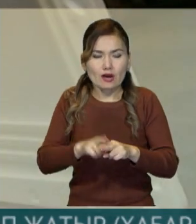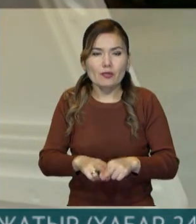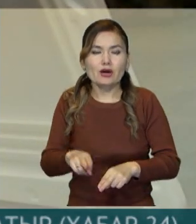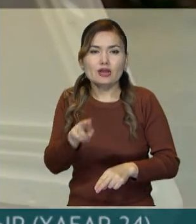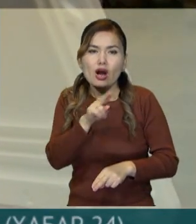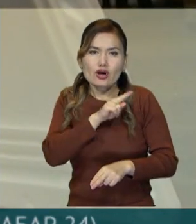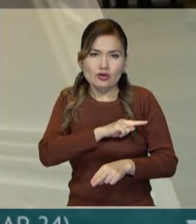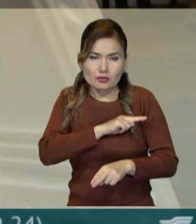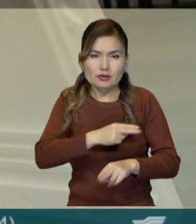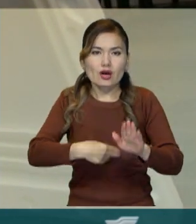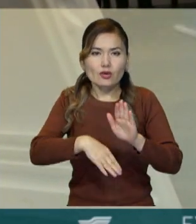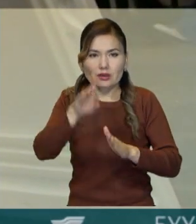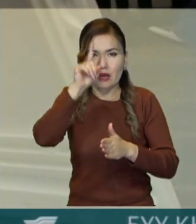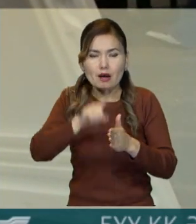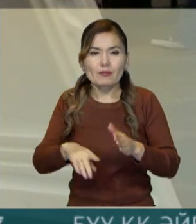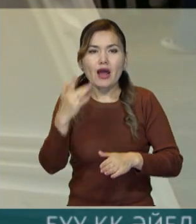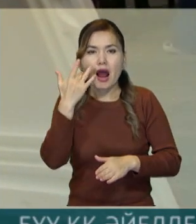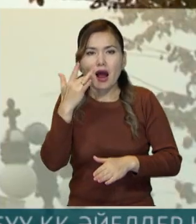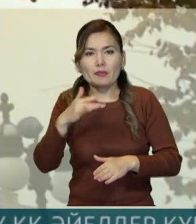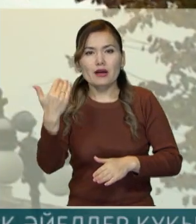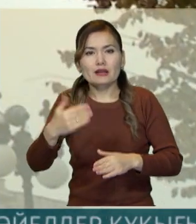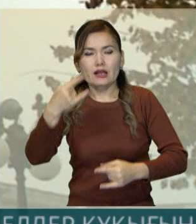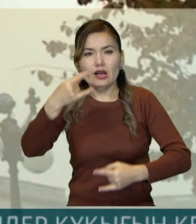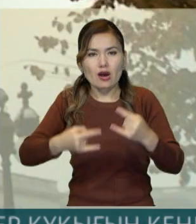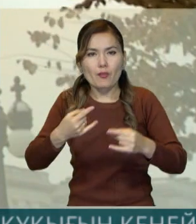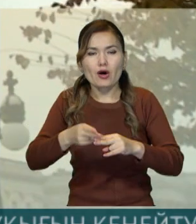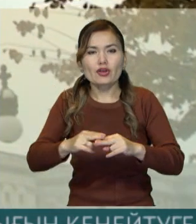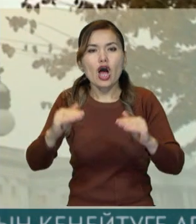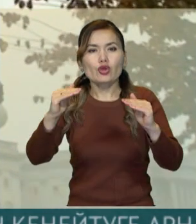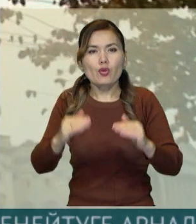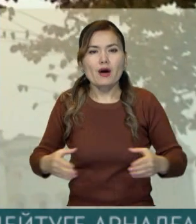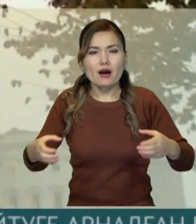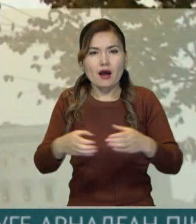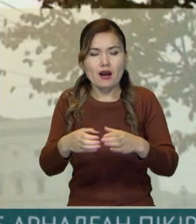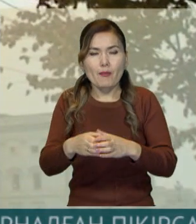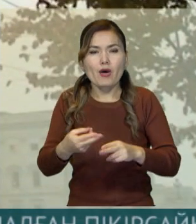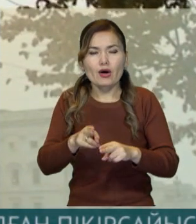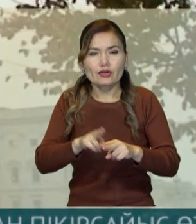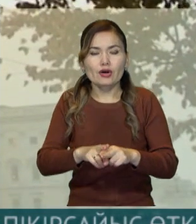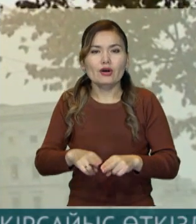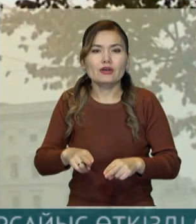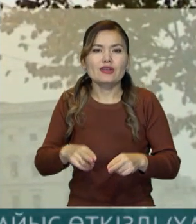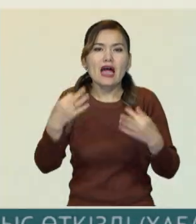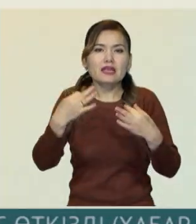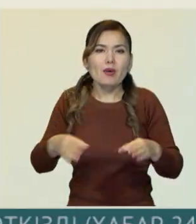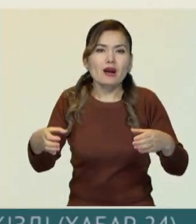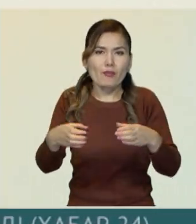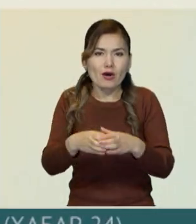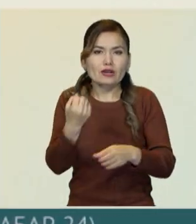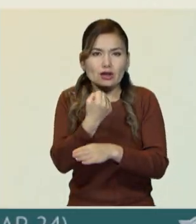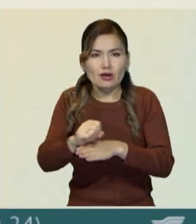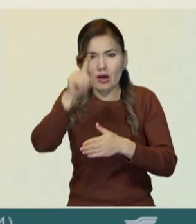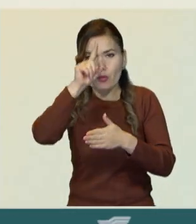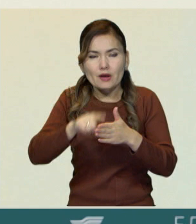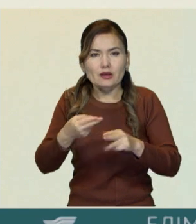асығалшысынан түседі дейді. Дегенмен америкалық телеарналар төменгі палатада демократтар көпшілік орынға ие болады деп болжап отыр. Айта кетсек,